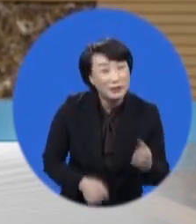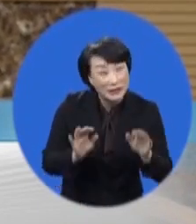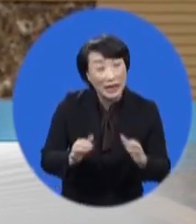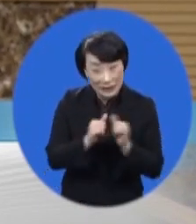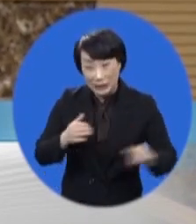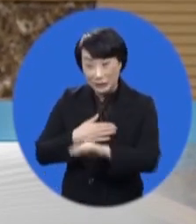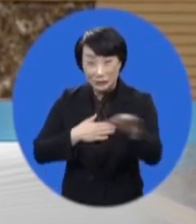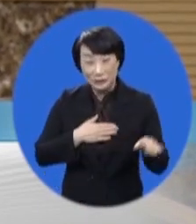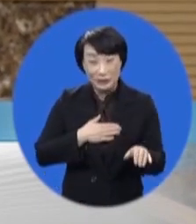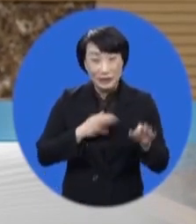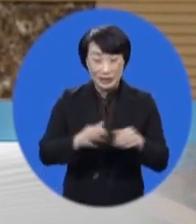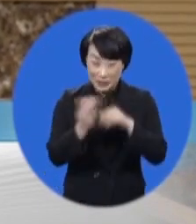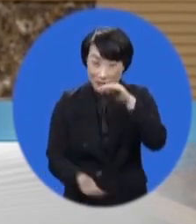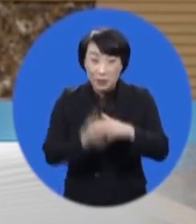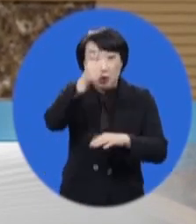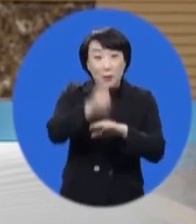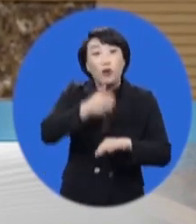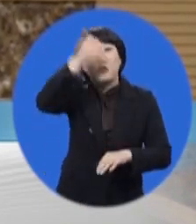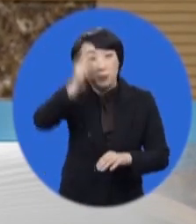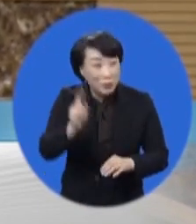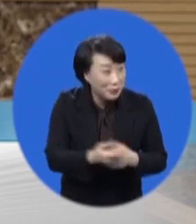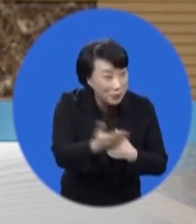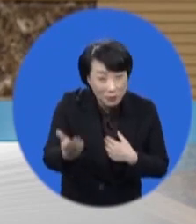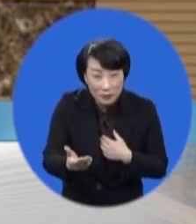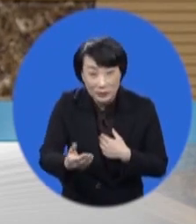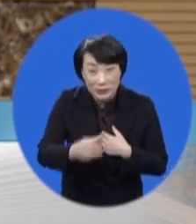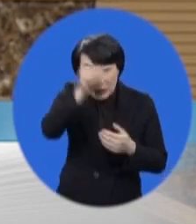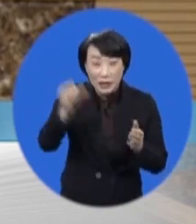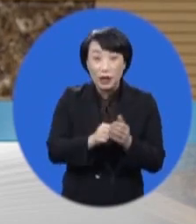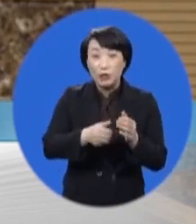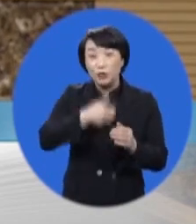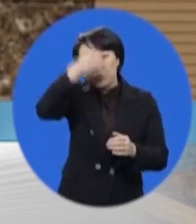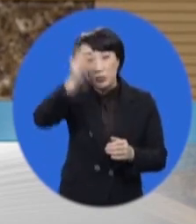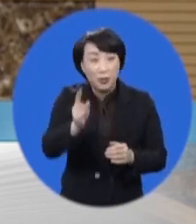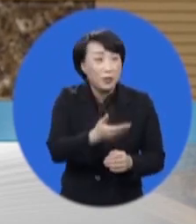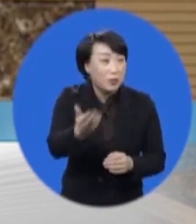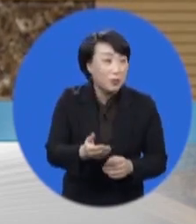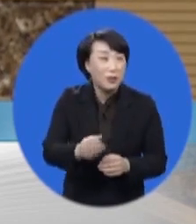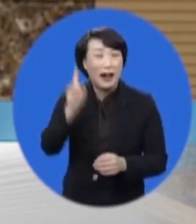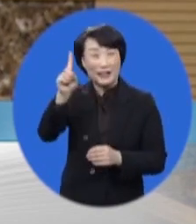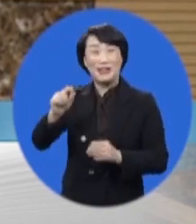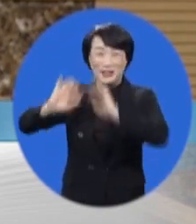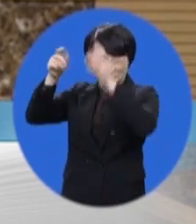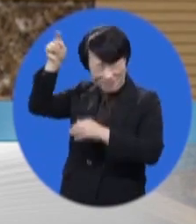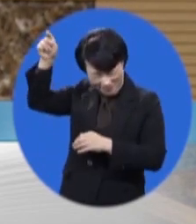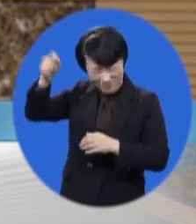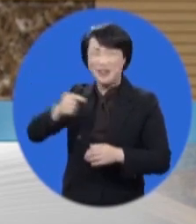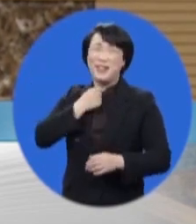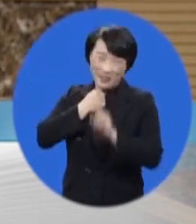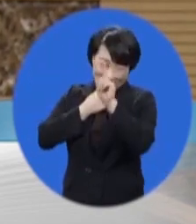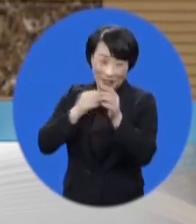우리의 인생의 최고의 마지막 꿈이 뭡니까? 인생의 꿈은 오직 천국이라는 소망이요.